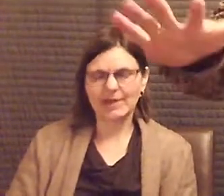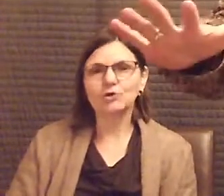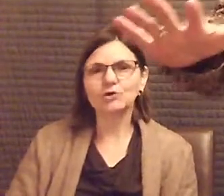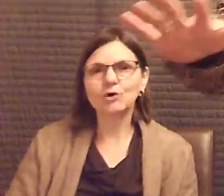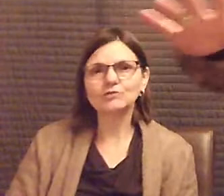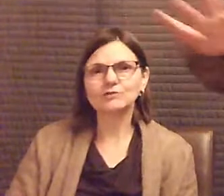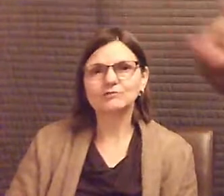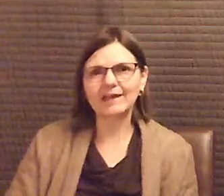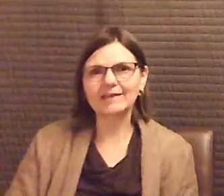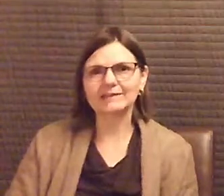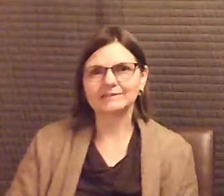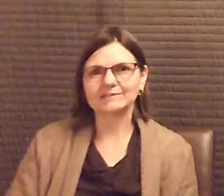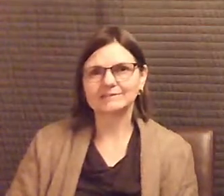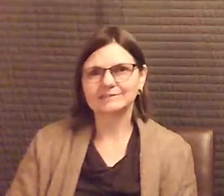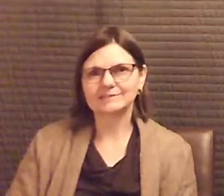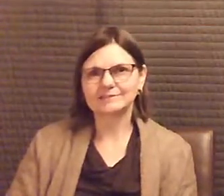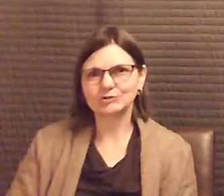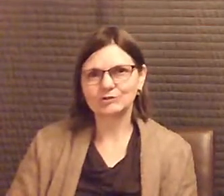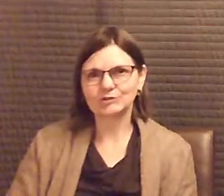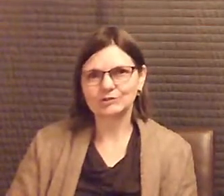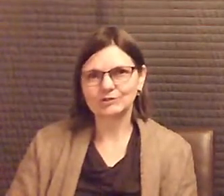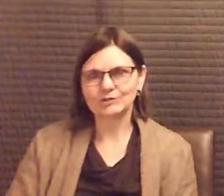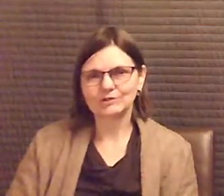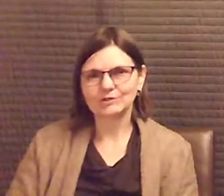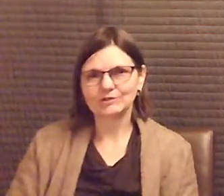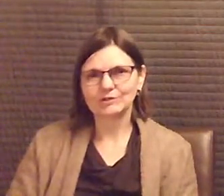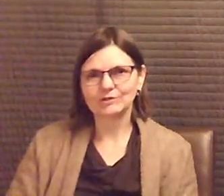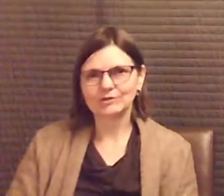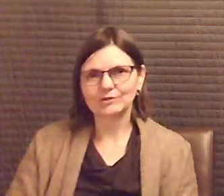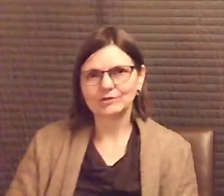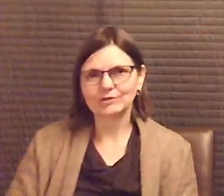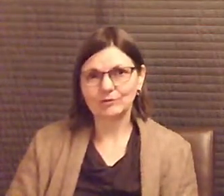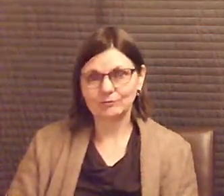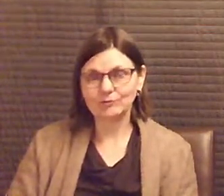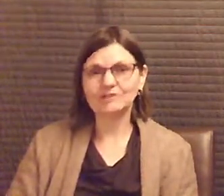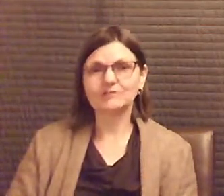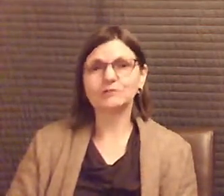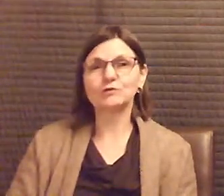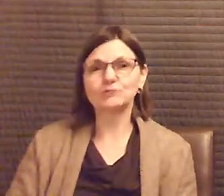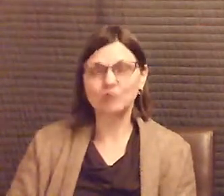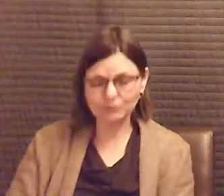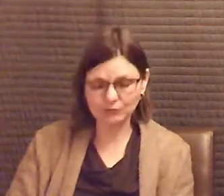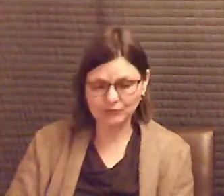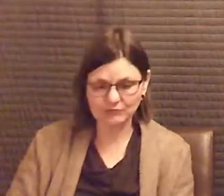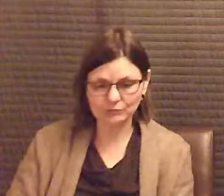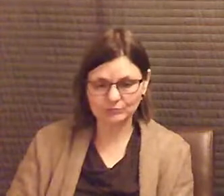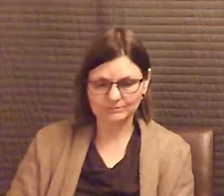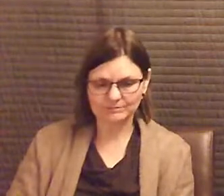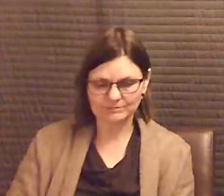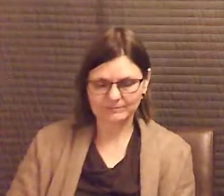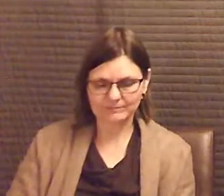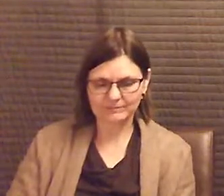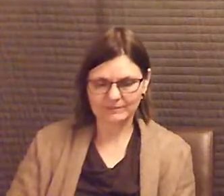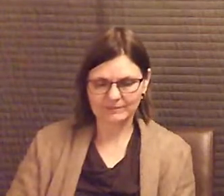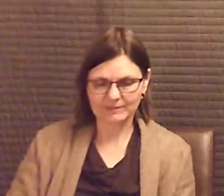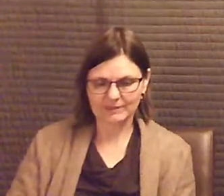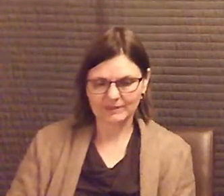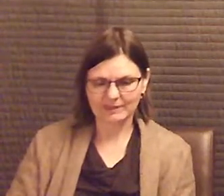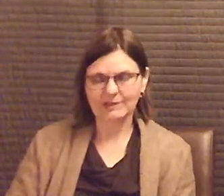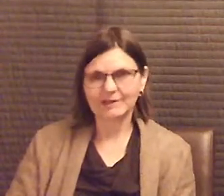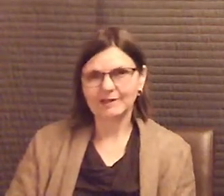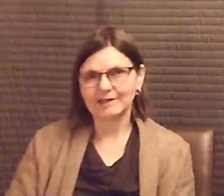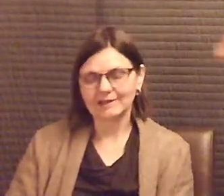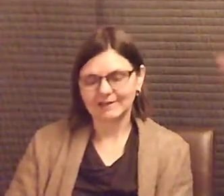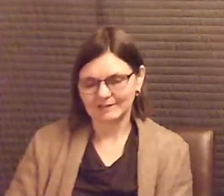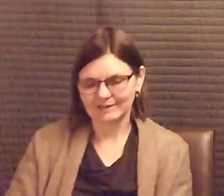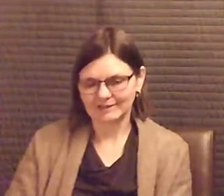grote vrede en nu manager wordt door worden blad can do for a schreef voorstellen wat het woord van god voor ons kan doen nieuwe manager want alle lades